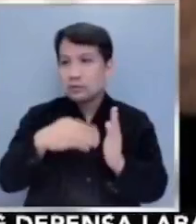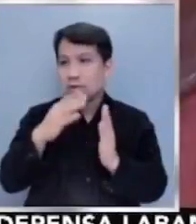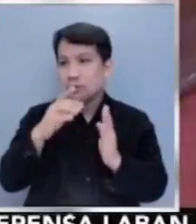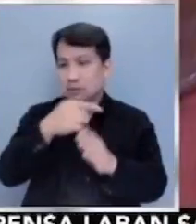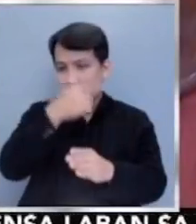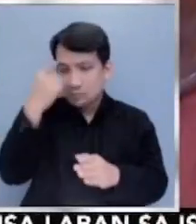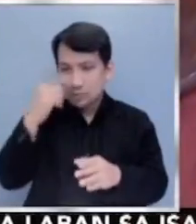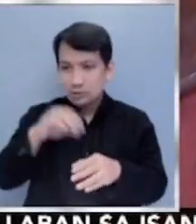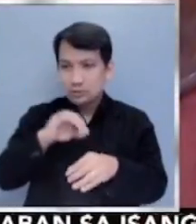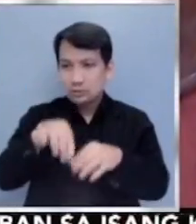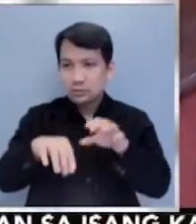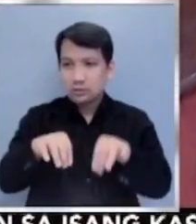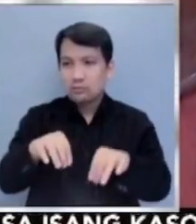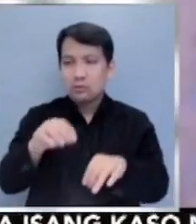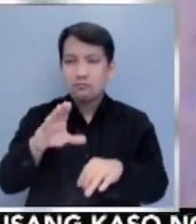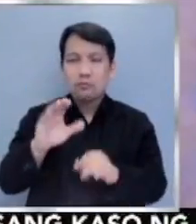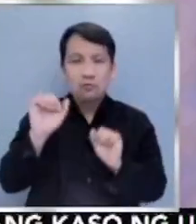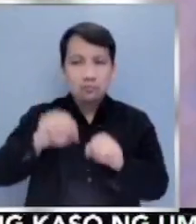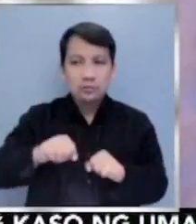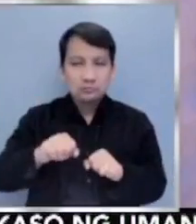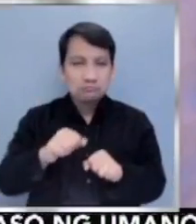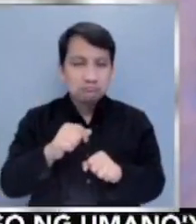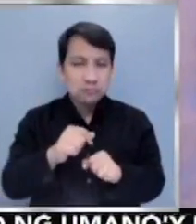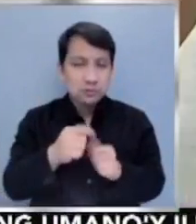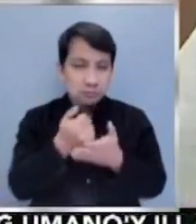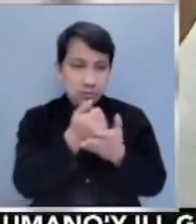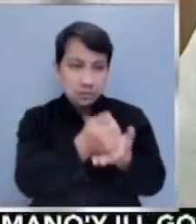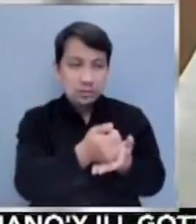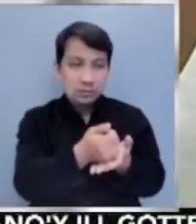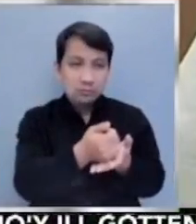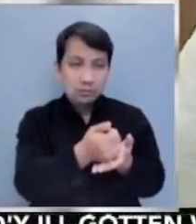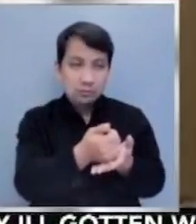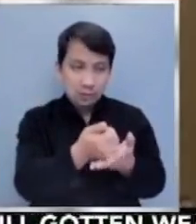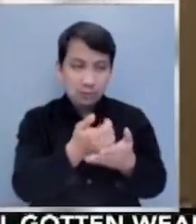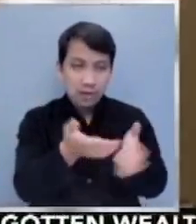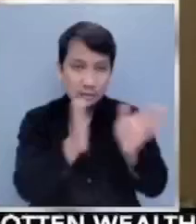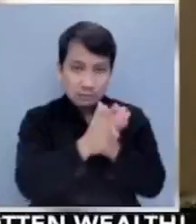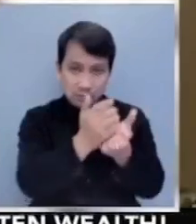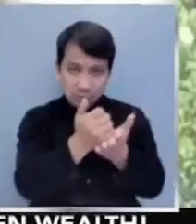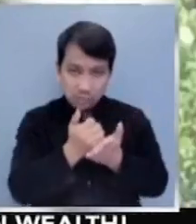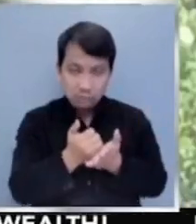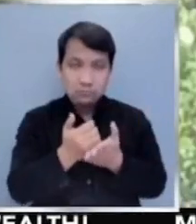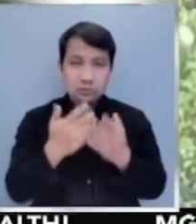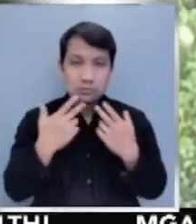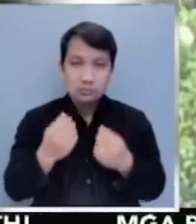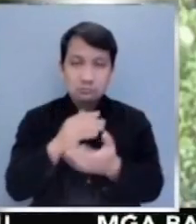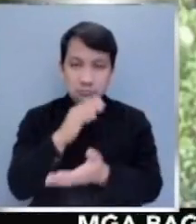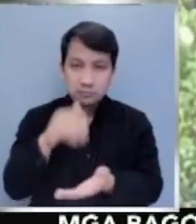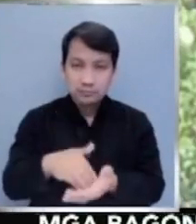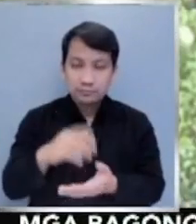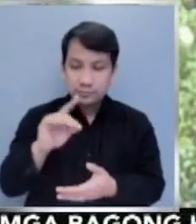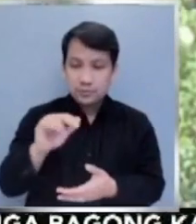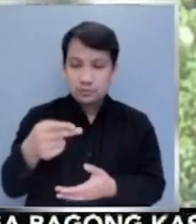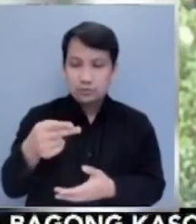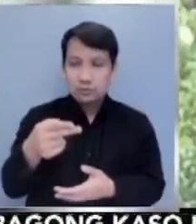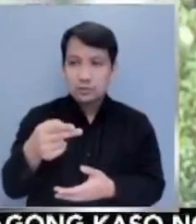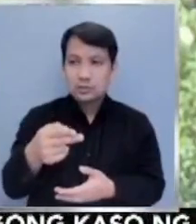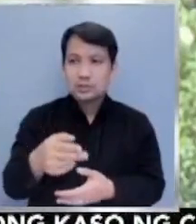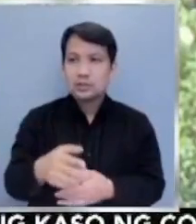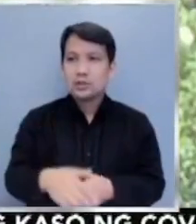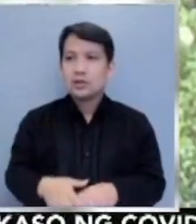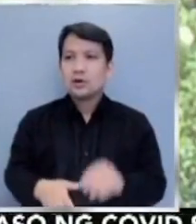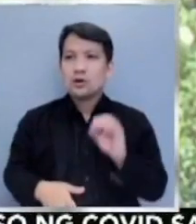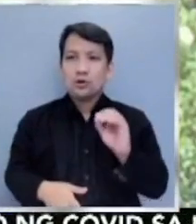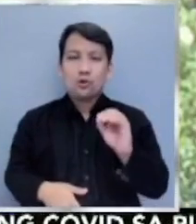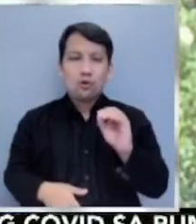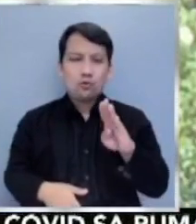lawanit. Mainam din daw na magpaturo sa inyong health center. Paalala lang ng Department of Health. Hindi yung OV trap yung solusyon